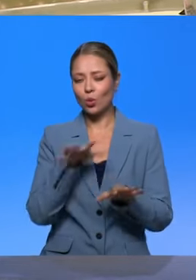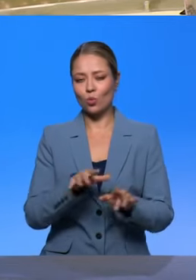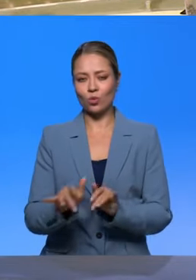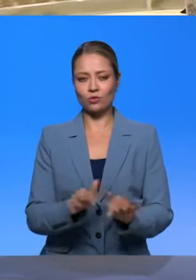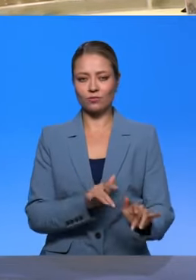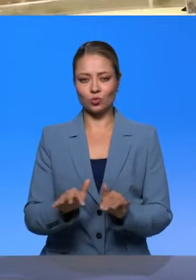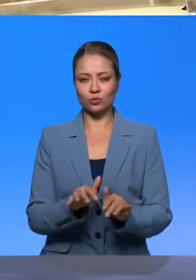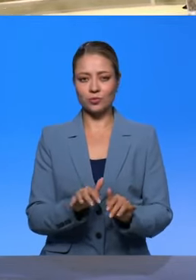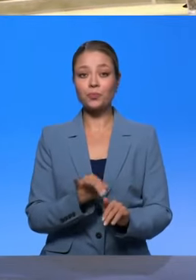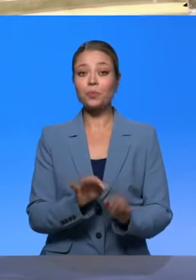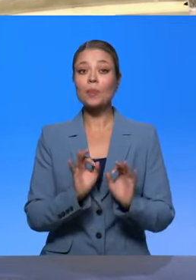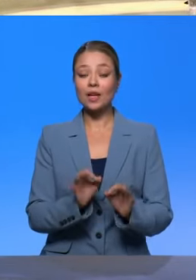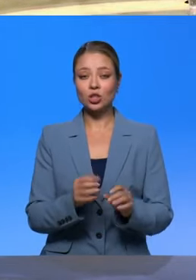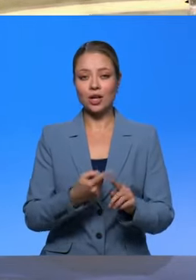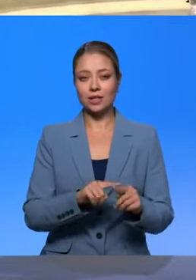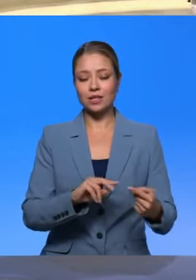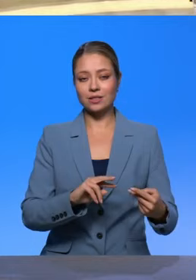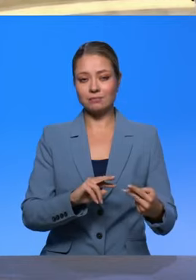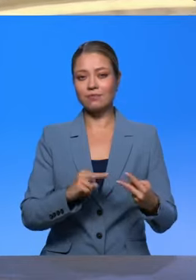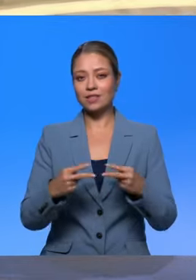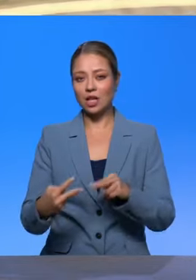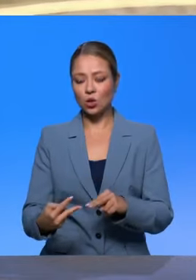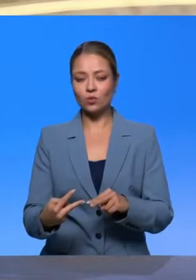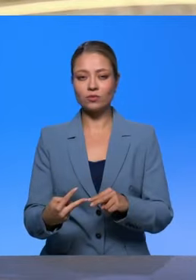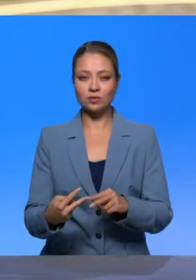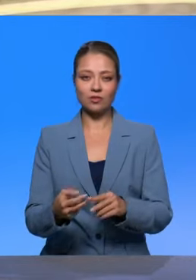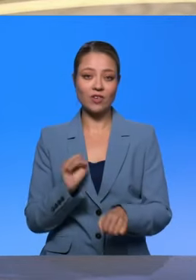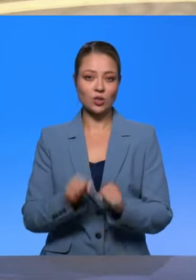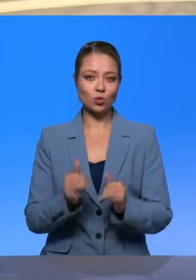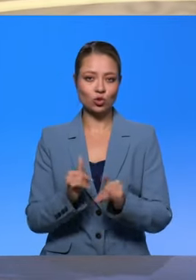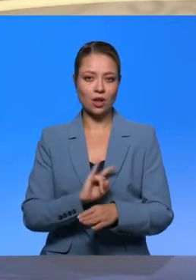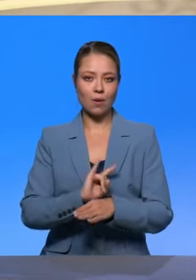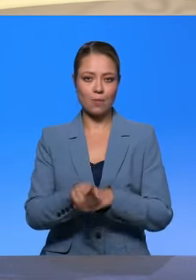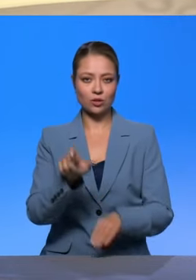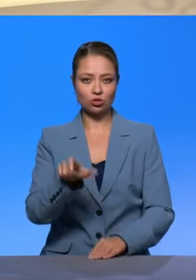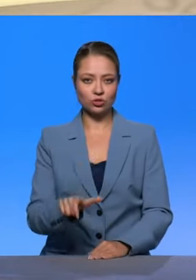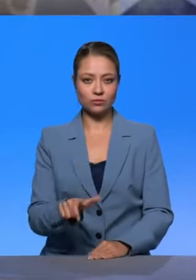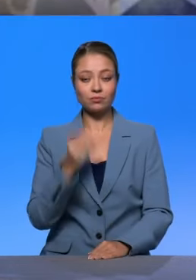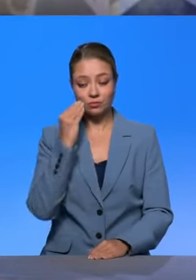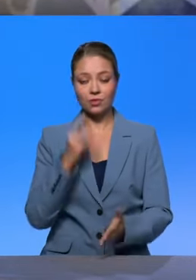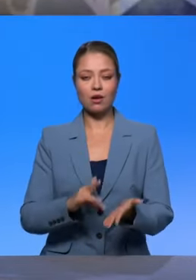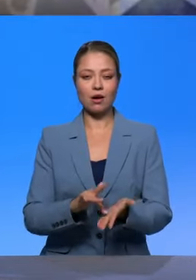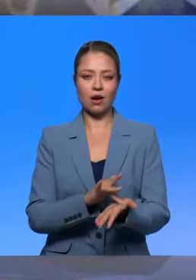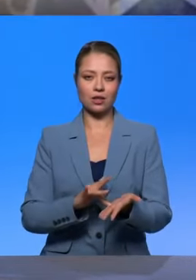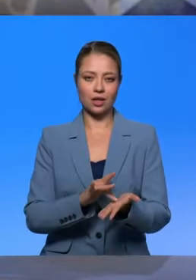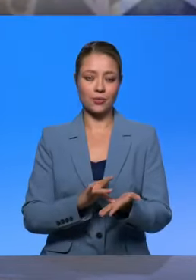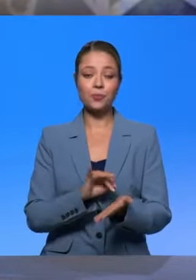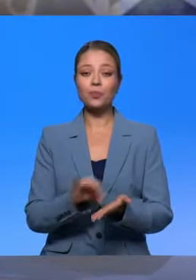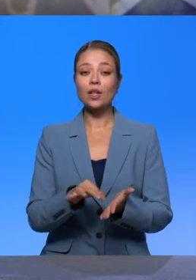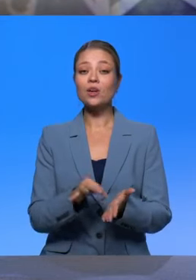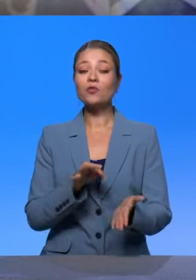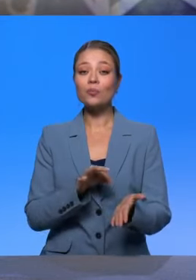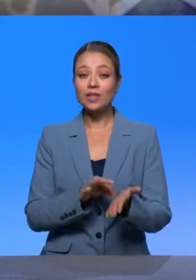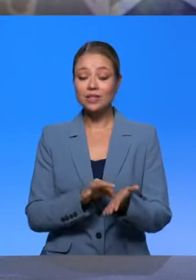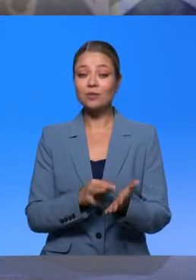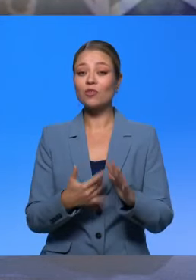тогда, конечно, она становится механизмом, ну, буквального надувательства человека, ну, то есть гадания. И, в принципе, уже ничем не